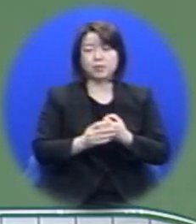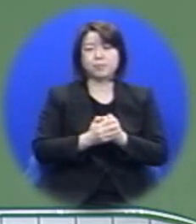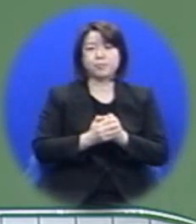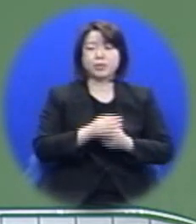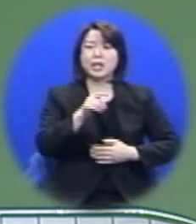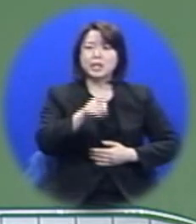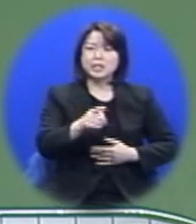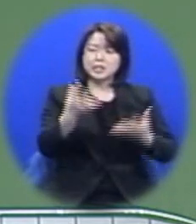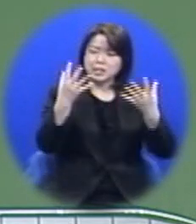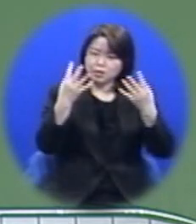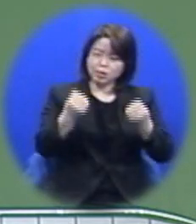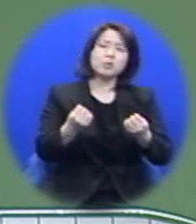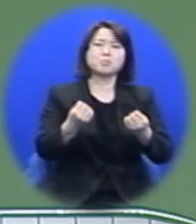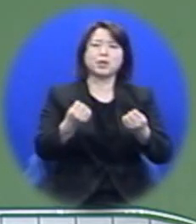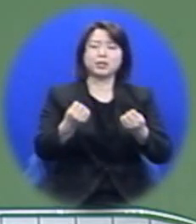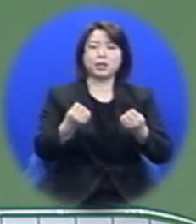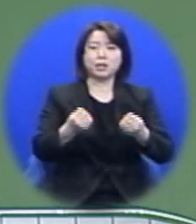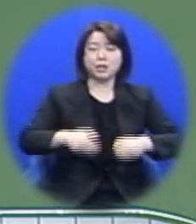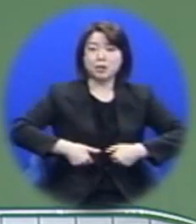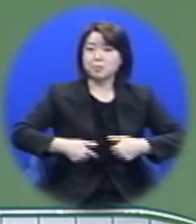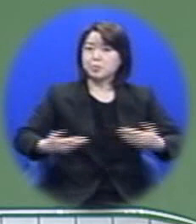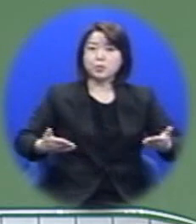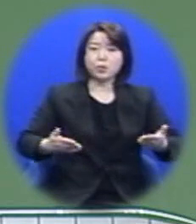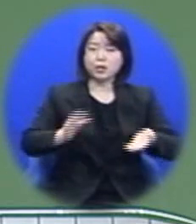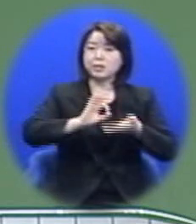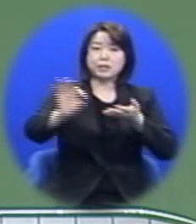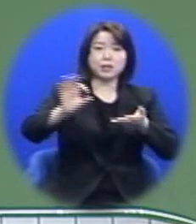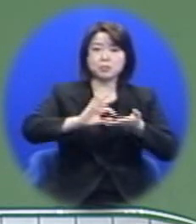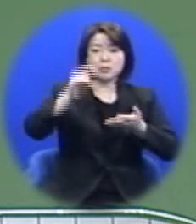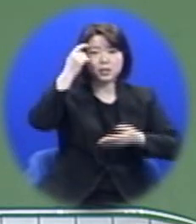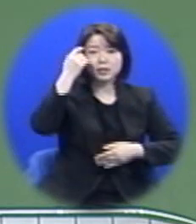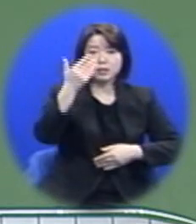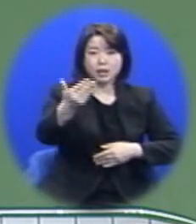이 얼마나 불필요한 낭비인가?